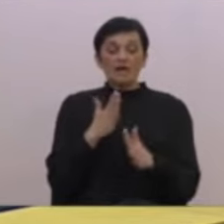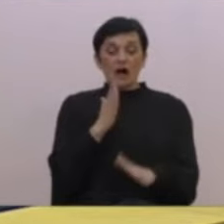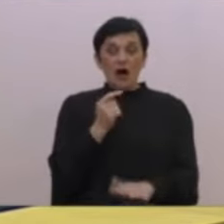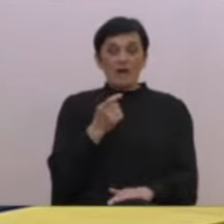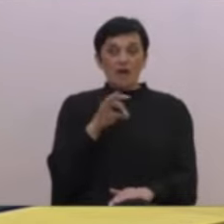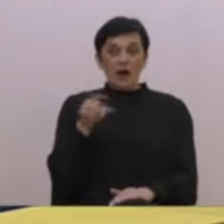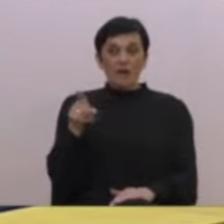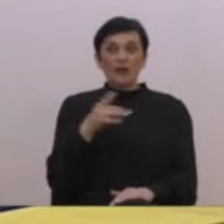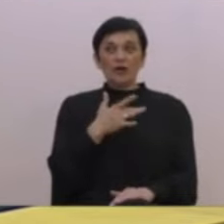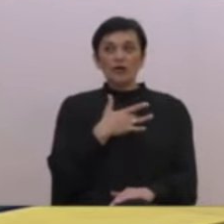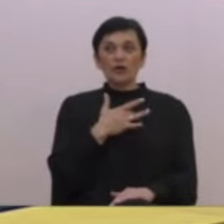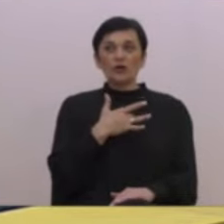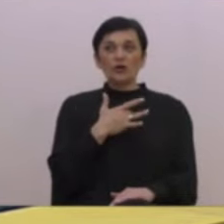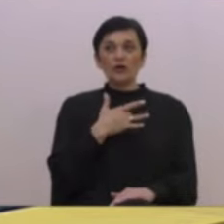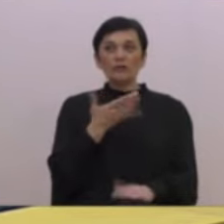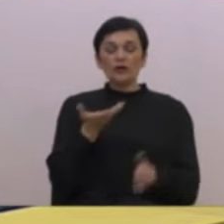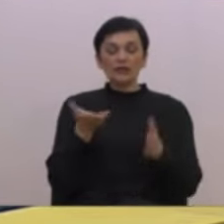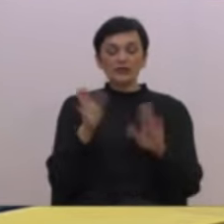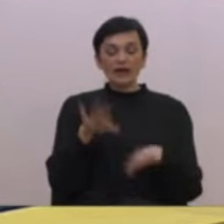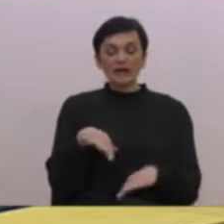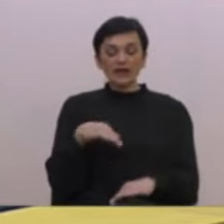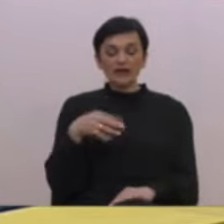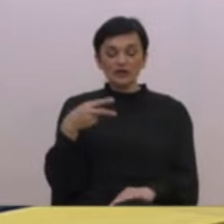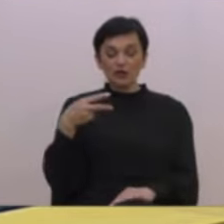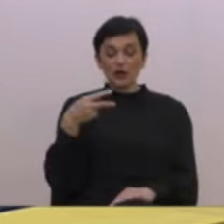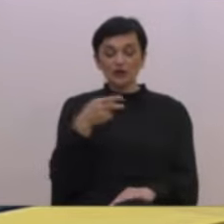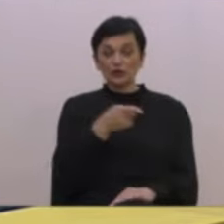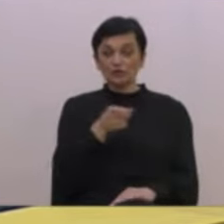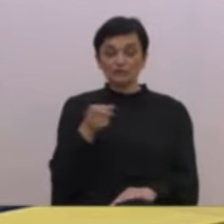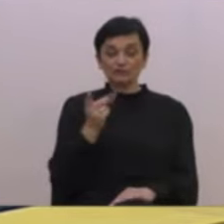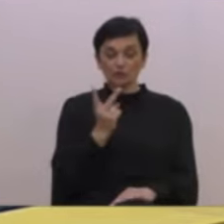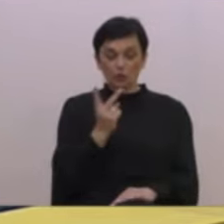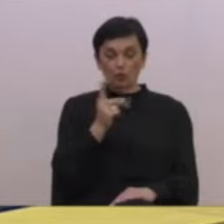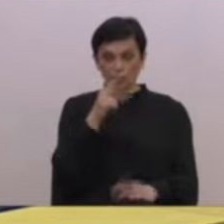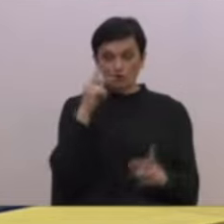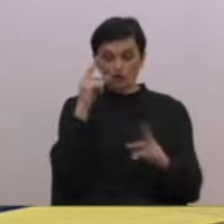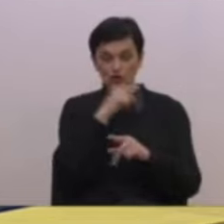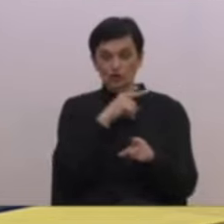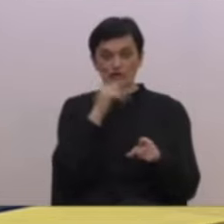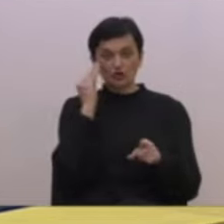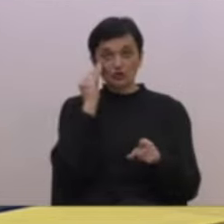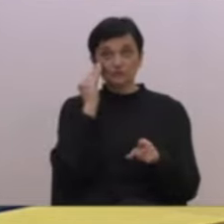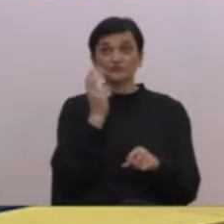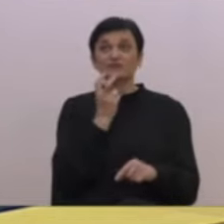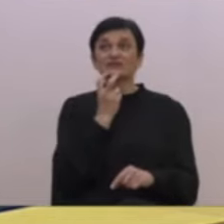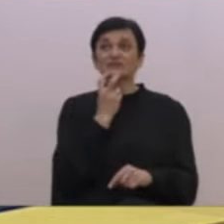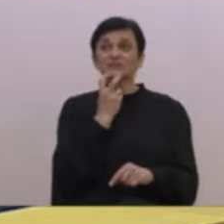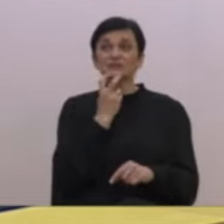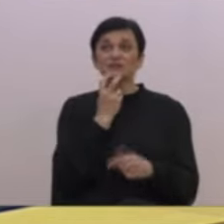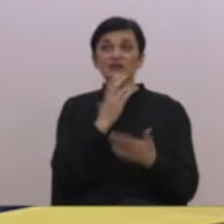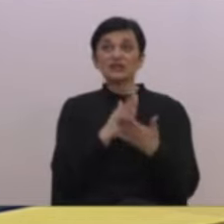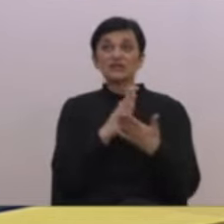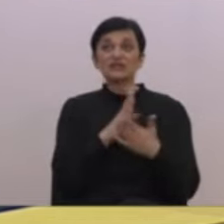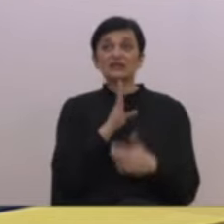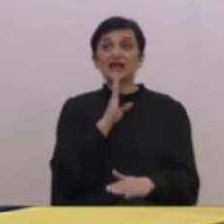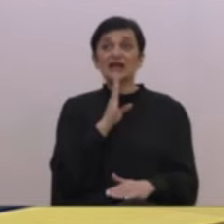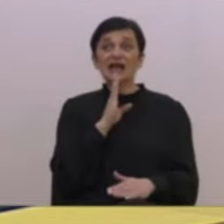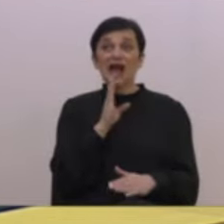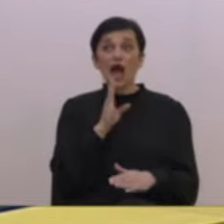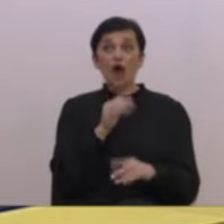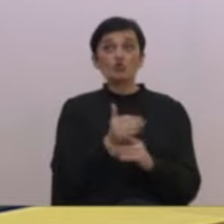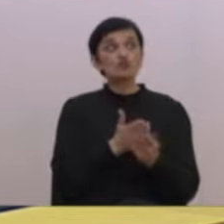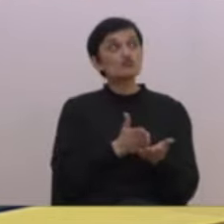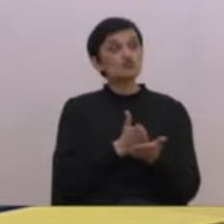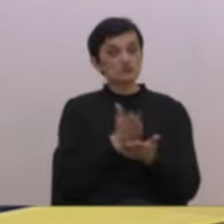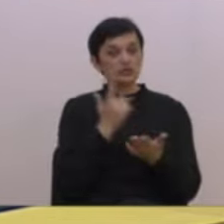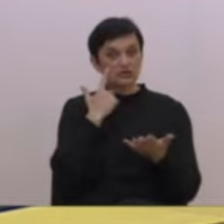გულისხმა. მაგრამ აი დანარჩენ ორში ნამდვილად შეცდით, მე მგონი შინაარსობრივად სასაცილოა, რომ ქალებს უპირატესობა აქვთ, უცხადია,